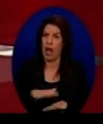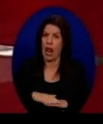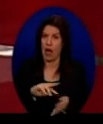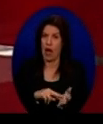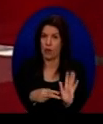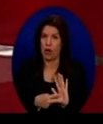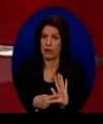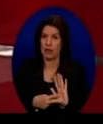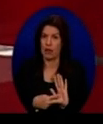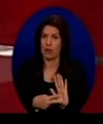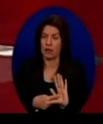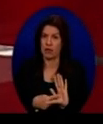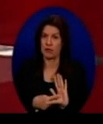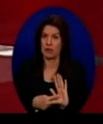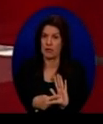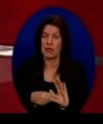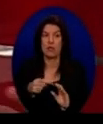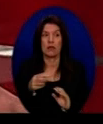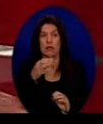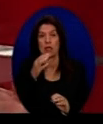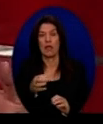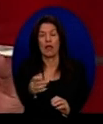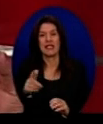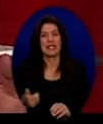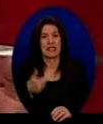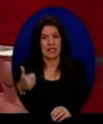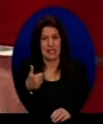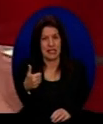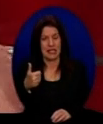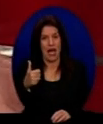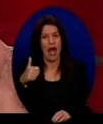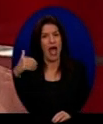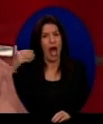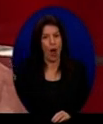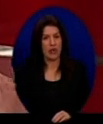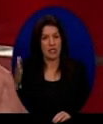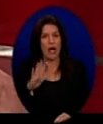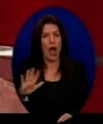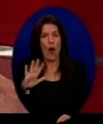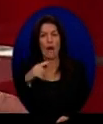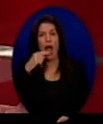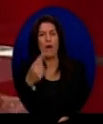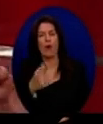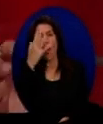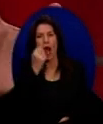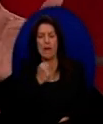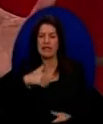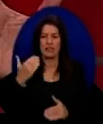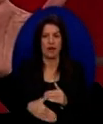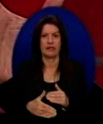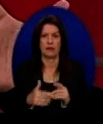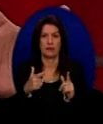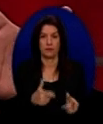אומרת, למצב ש... שרי החוץ האירופיים לפני כמה ימים יצאו בקריאה לפרק את חמאס מנשקו. אם